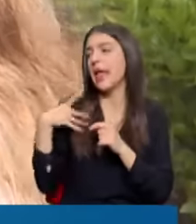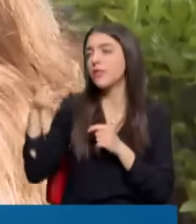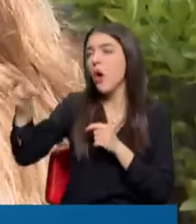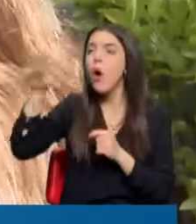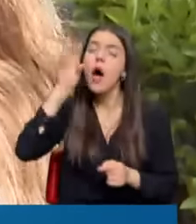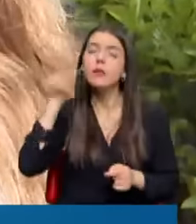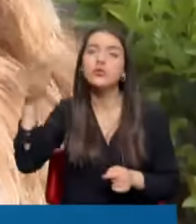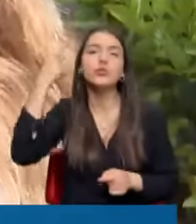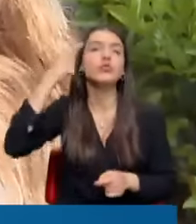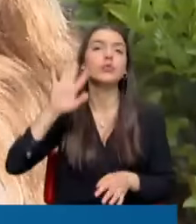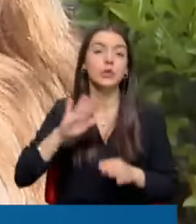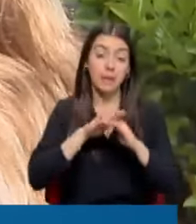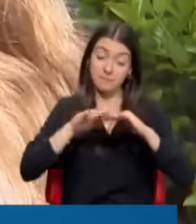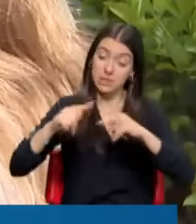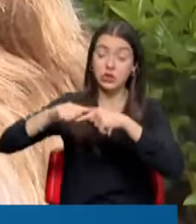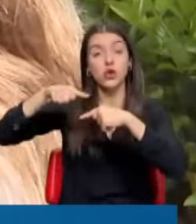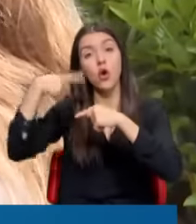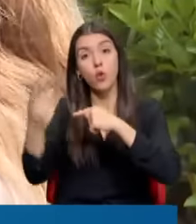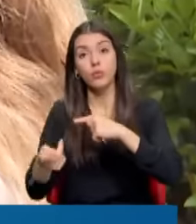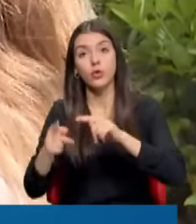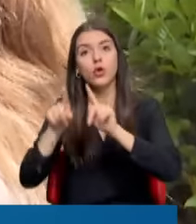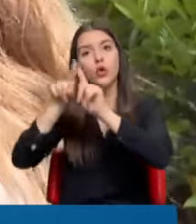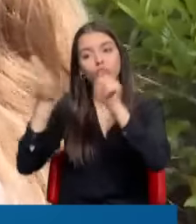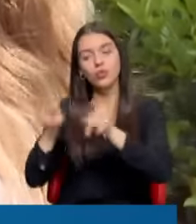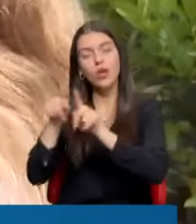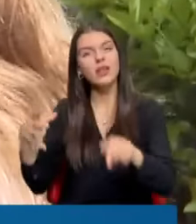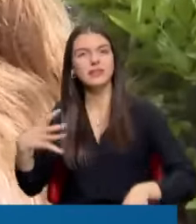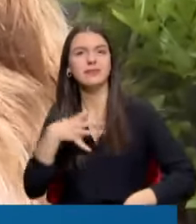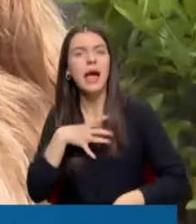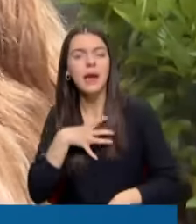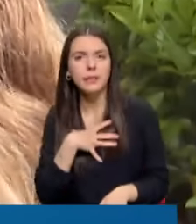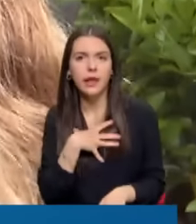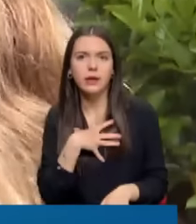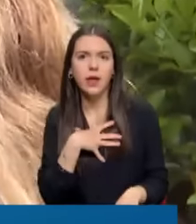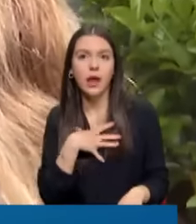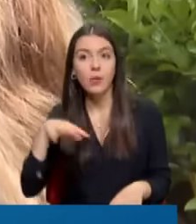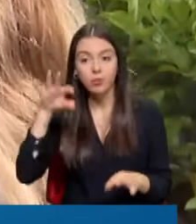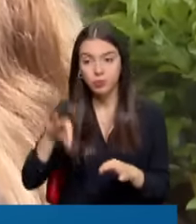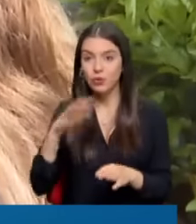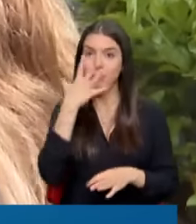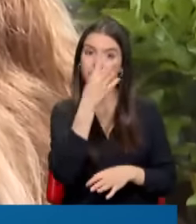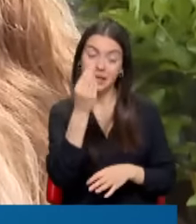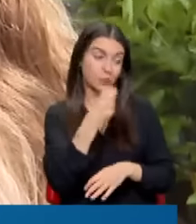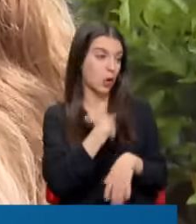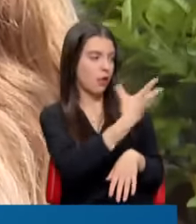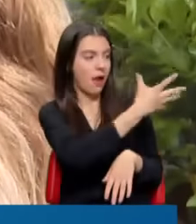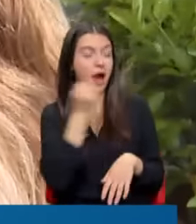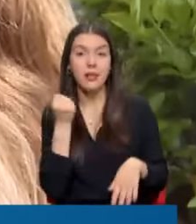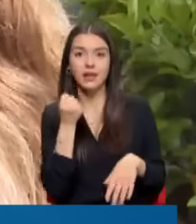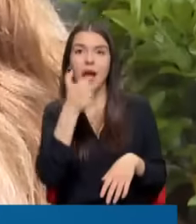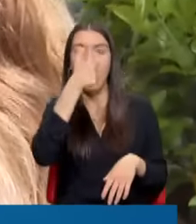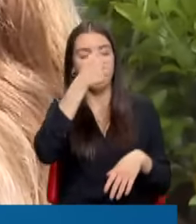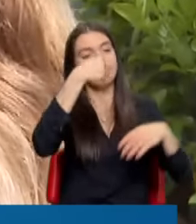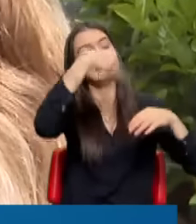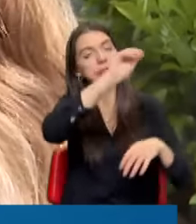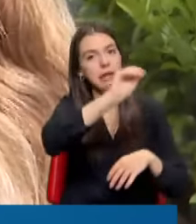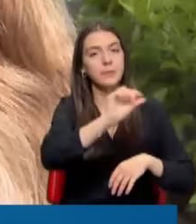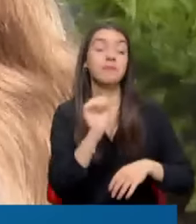çünkü. Masanın diğer tarafında o işletmecilerin bugün 5'e aldıklarını, 6'ya